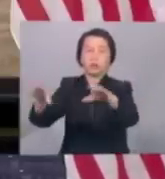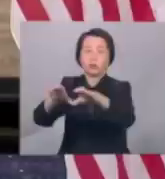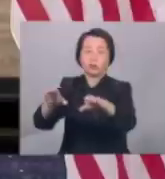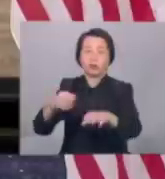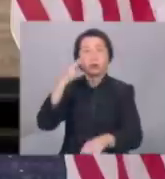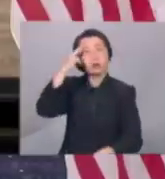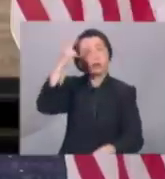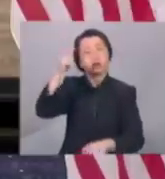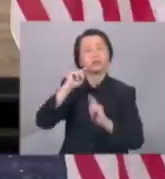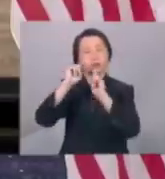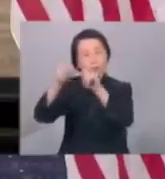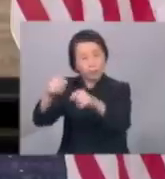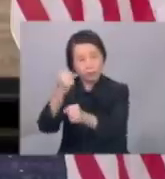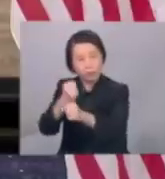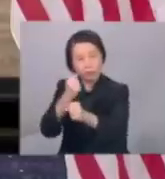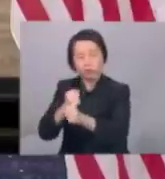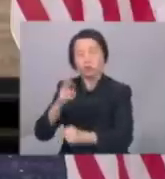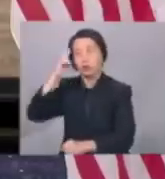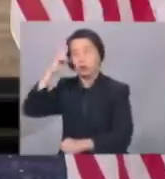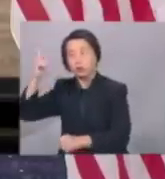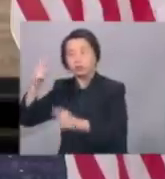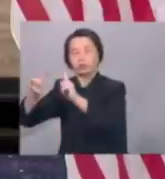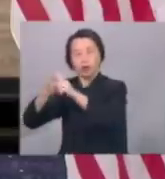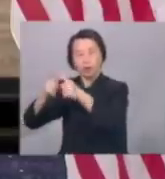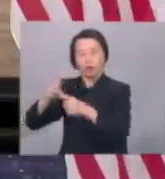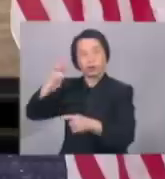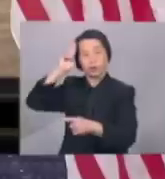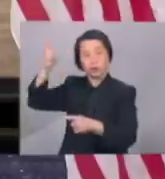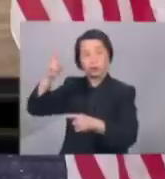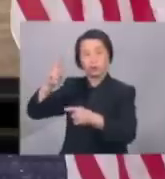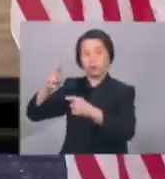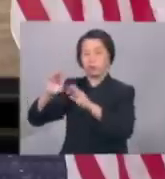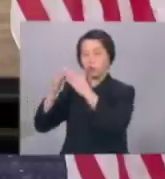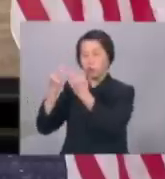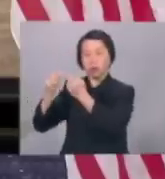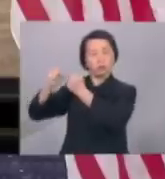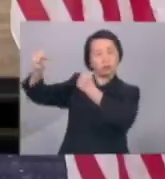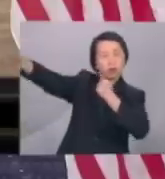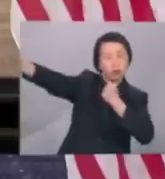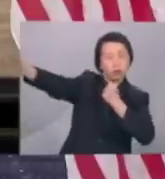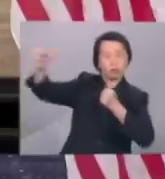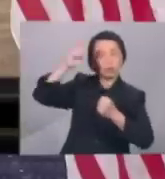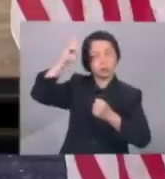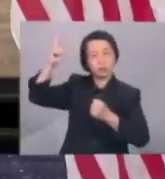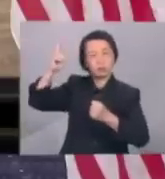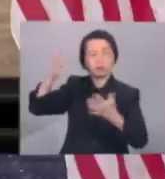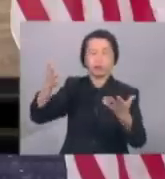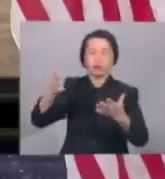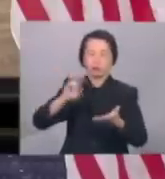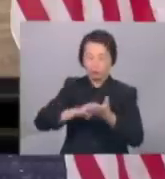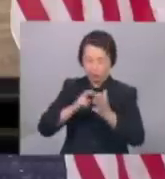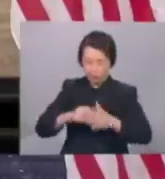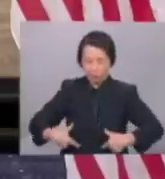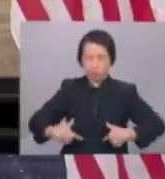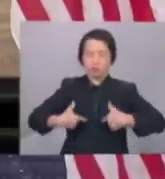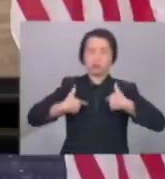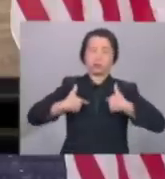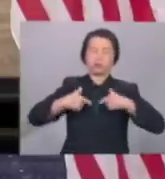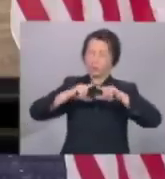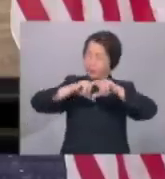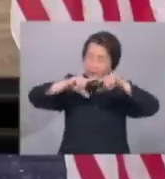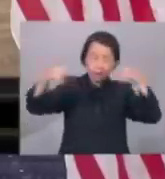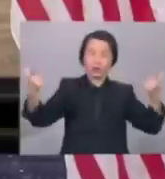rindu kepada kawan-kawan dan keluarga yang berjauhan. Pendek kata, kehidupan kita ini amat